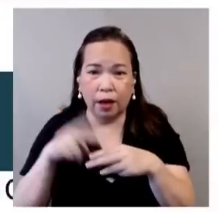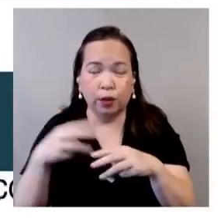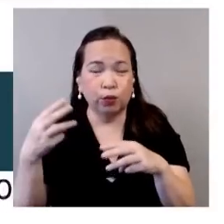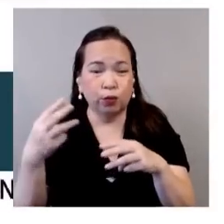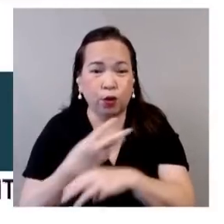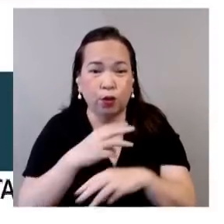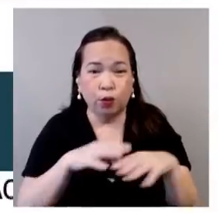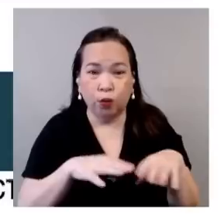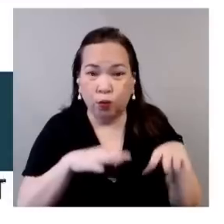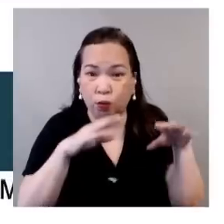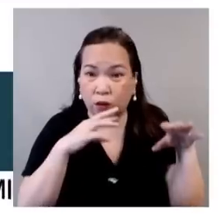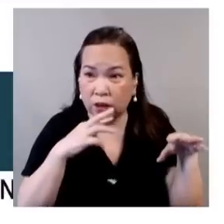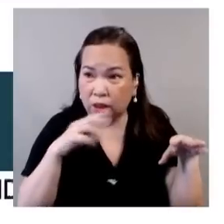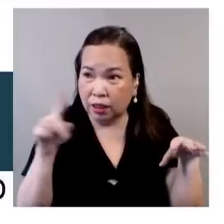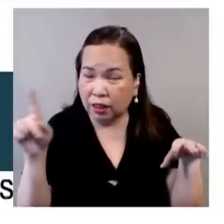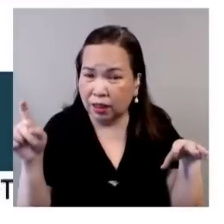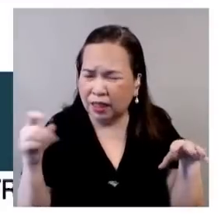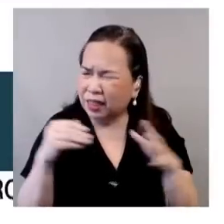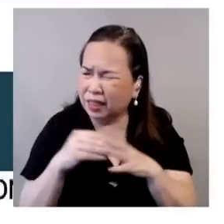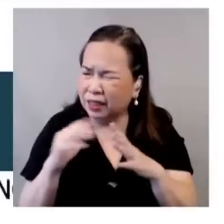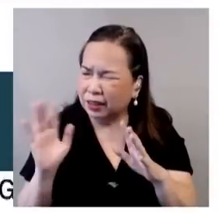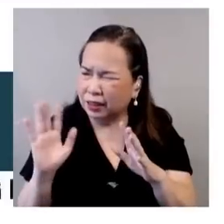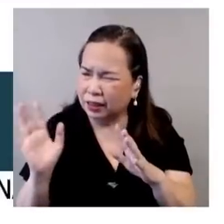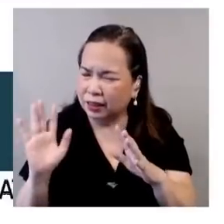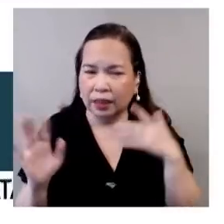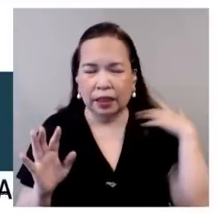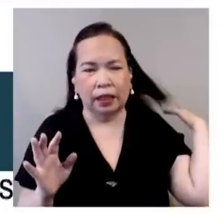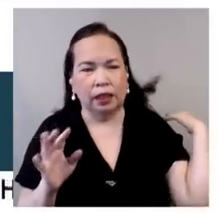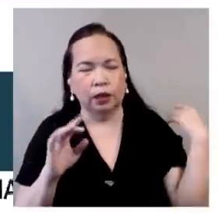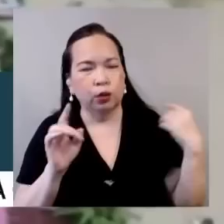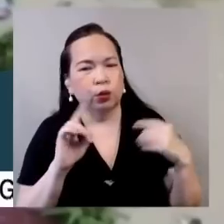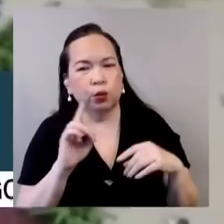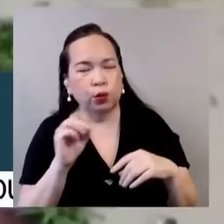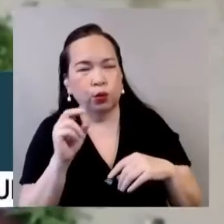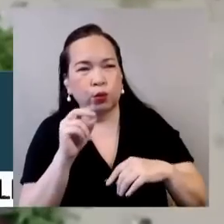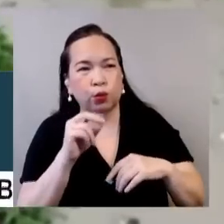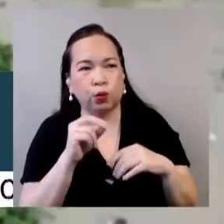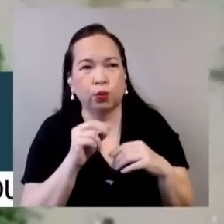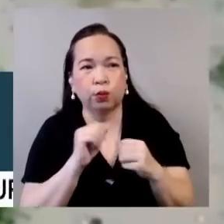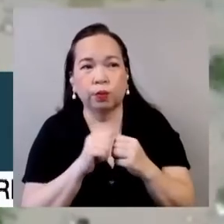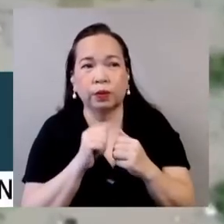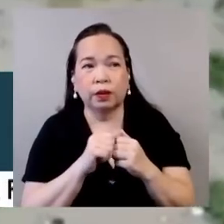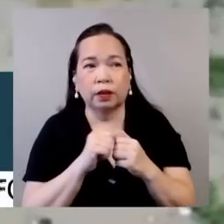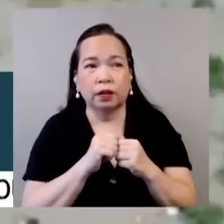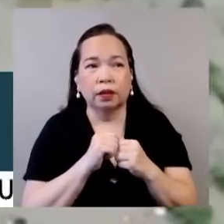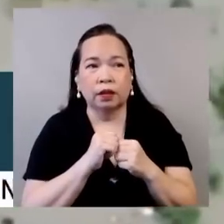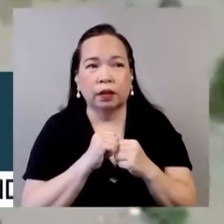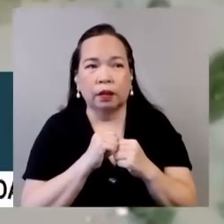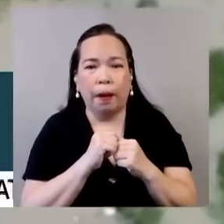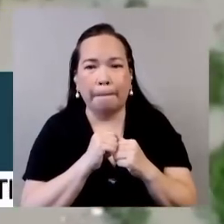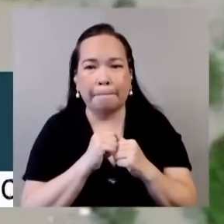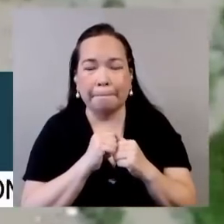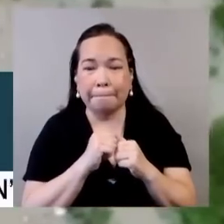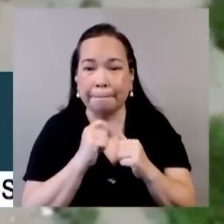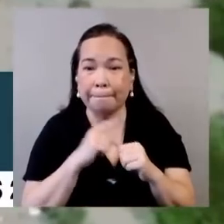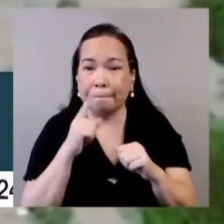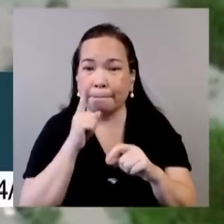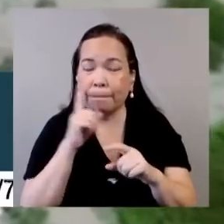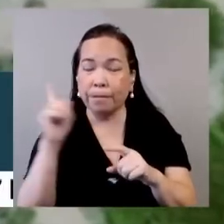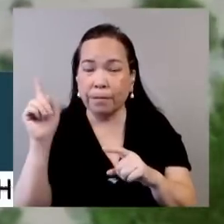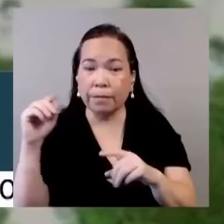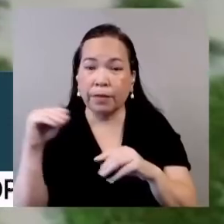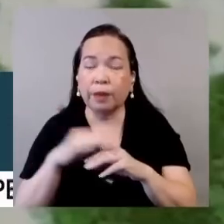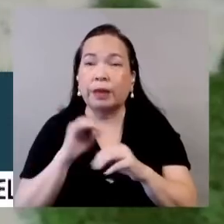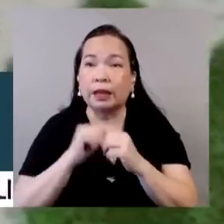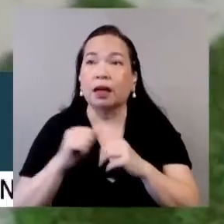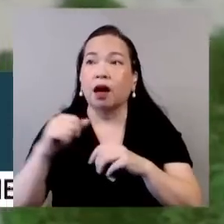ng... Pakiulit lang po. Hindi naman. Hindi naman po directly na yun po yung naka-apekto. Baka po maka-apekto.